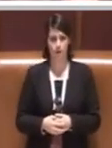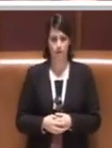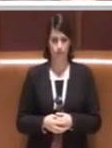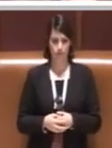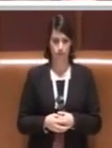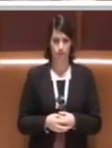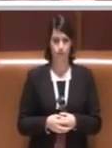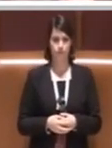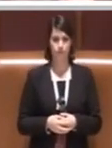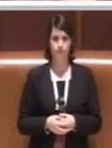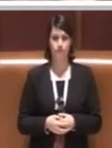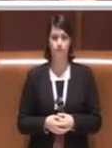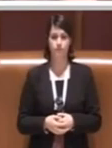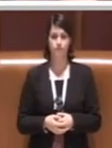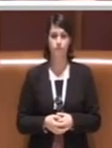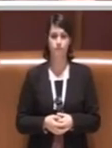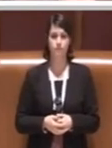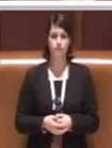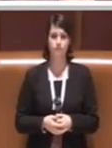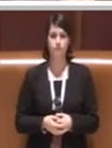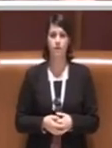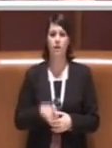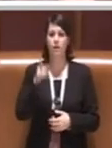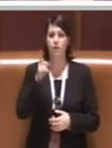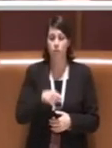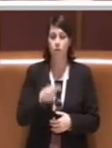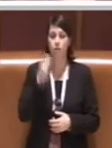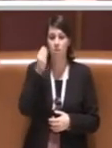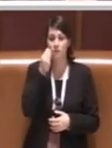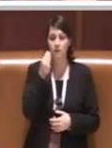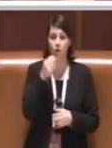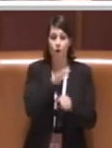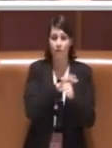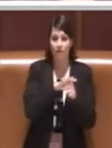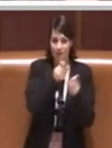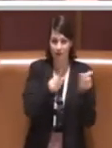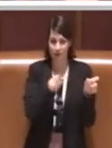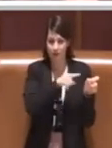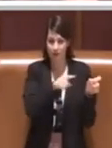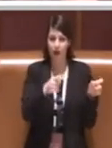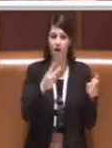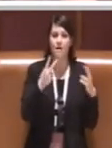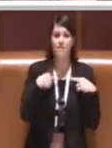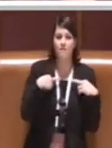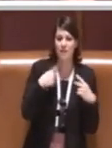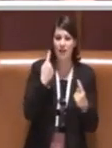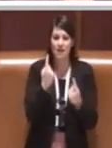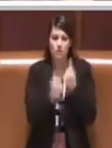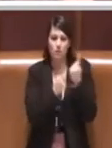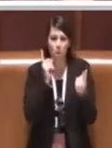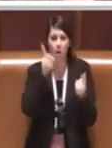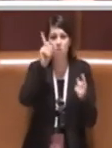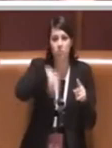L'assegnazione, in modo da tenuto conto delle condizioni di vita e lavorative di quei nuclei familiari, renda